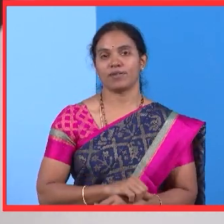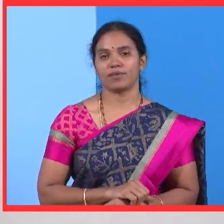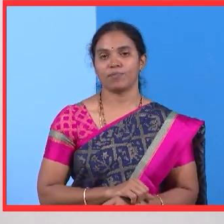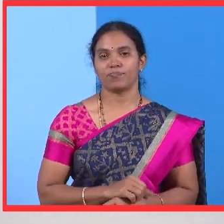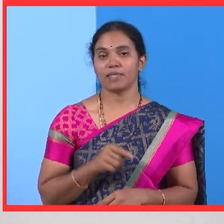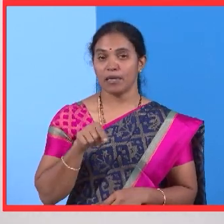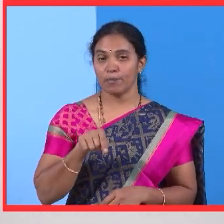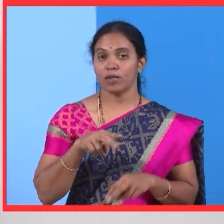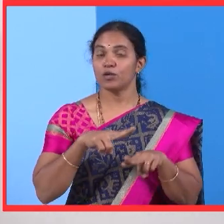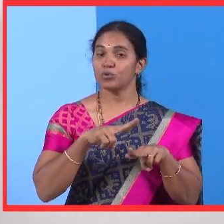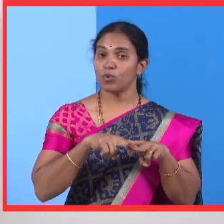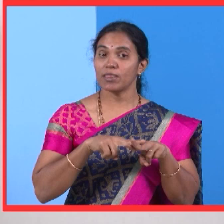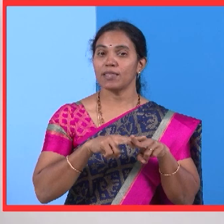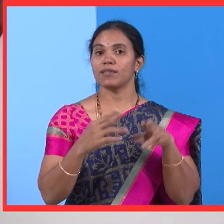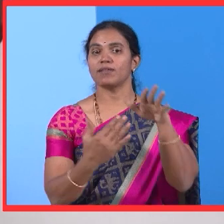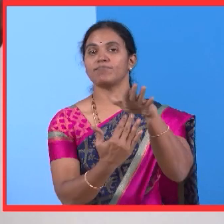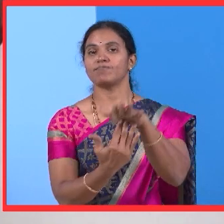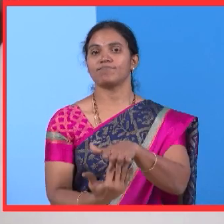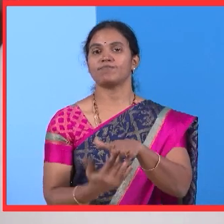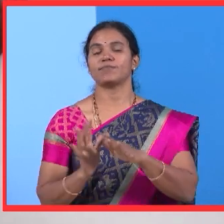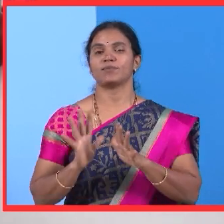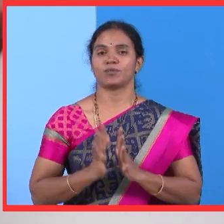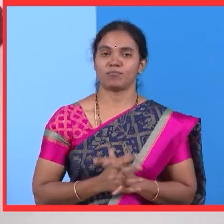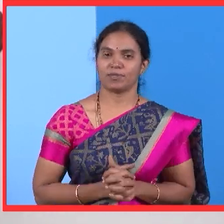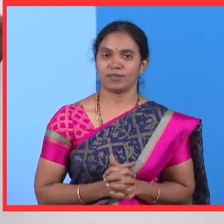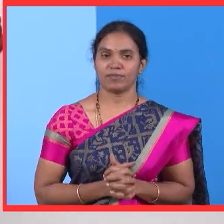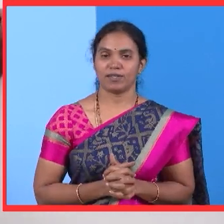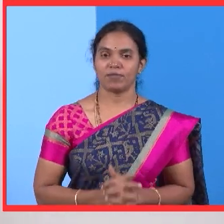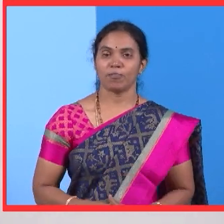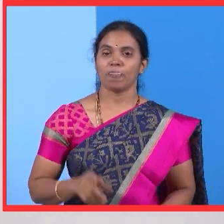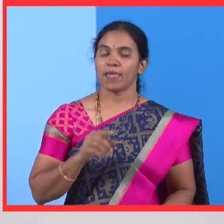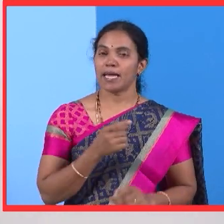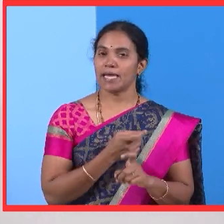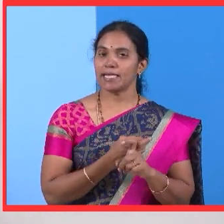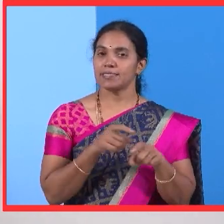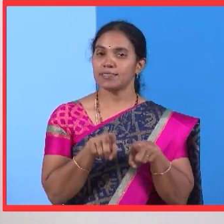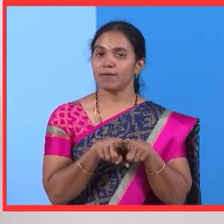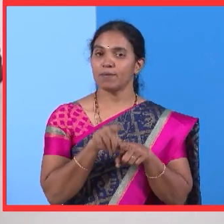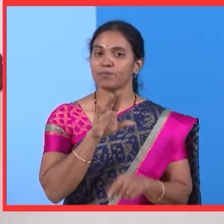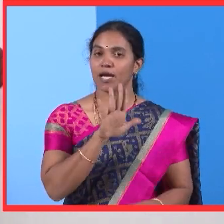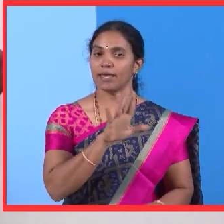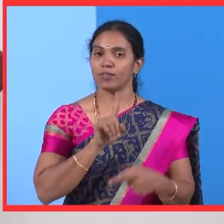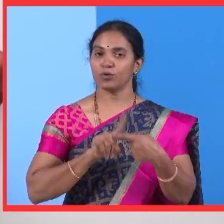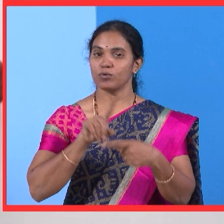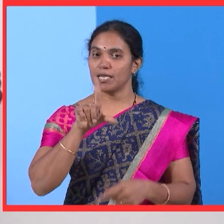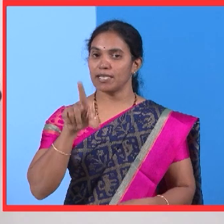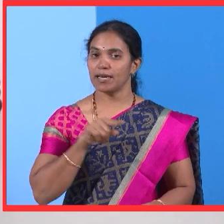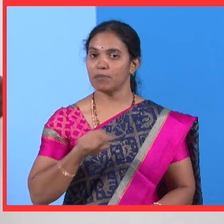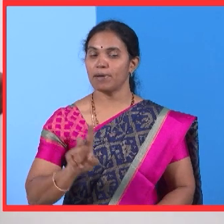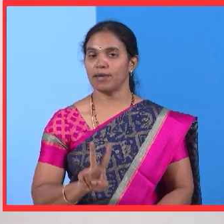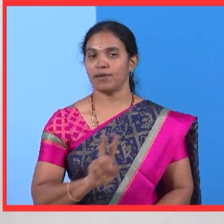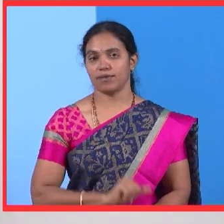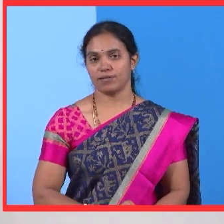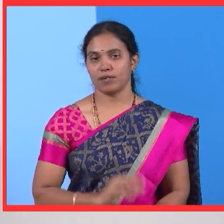எக்ஸ்ன்னு வச்சுப்போம், எக்ஸ் இஸ் ஈக்குவல் டு 5 ப்ளஸ் 7 பை 2, எக்ஸ் இஸ் ஈக்குவல் டு 12